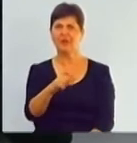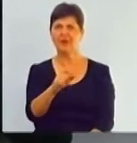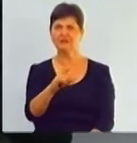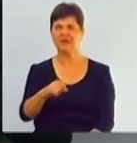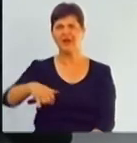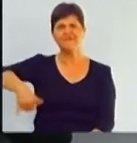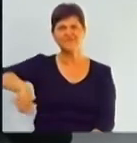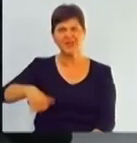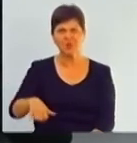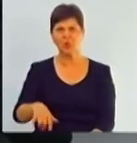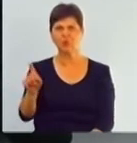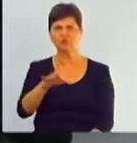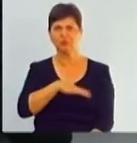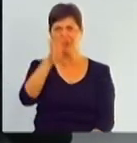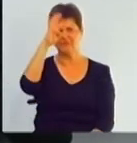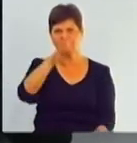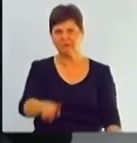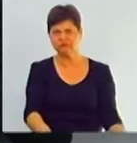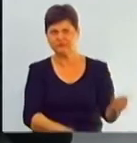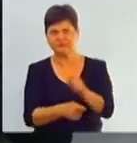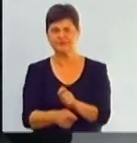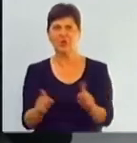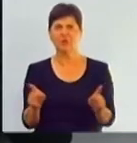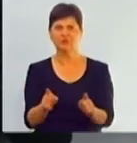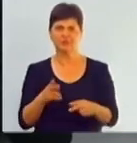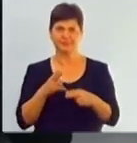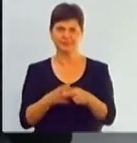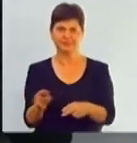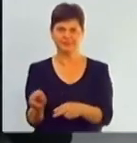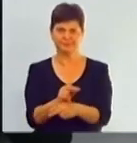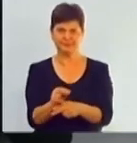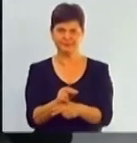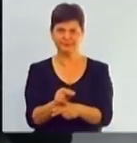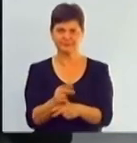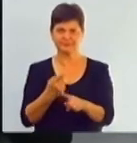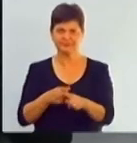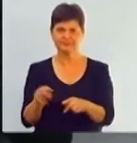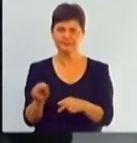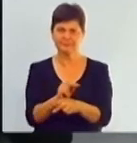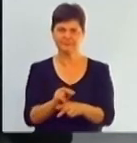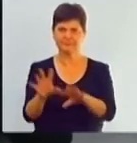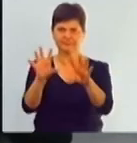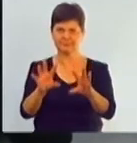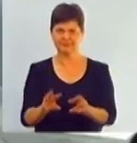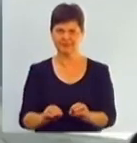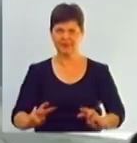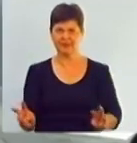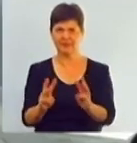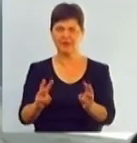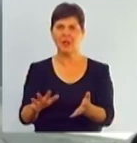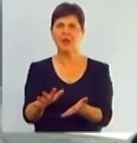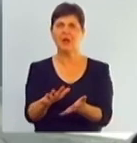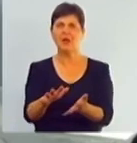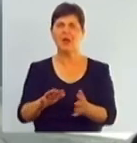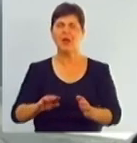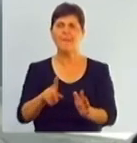води набрати. Тобто, якщо вжити всіх заходів щодо попередження, то чому б? Спалення сміття,